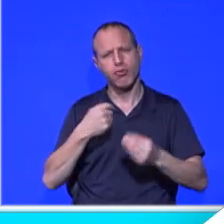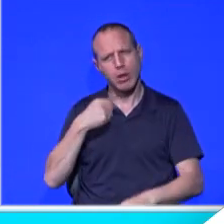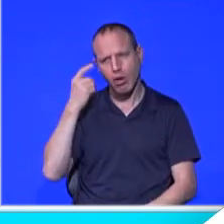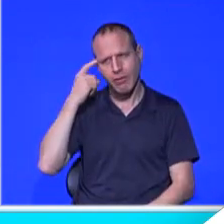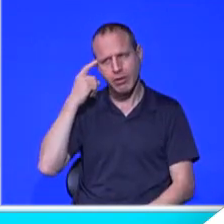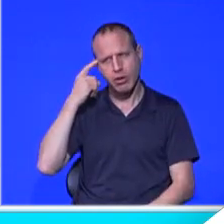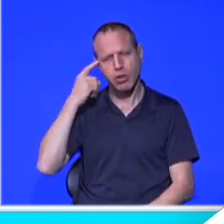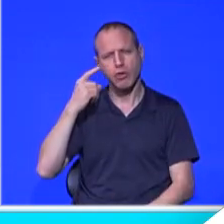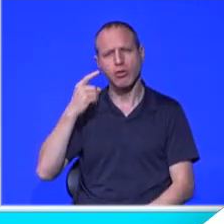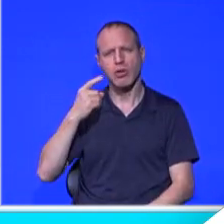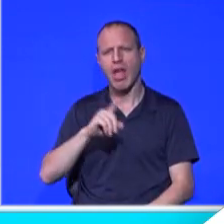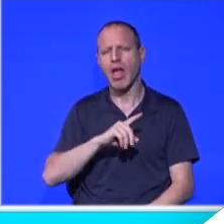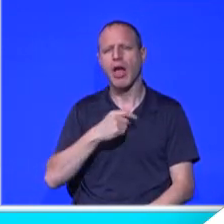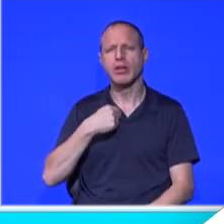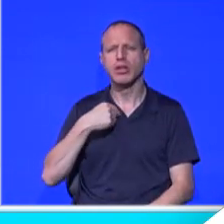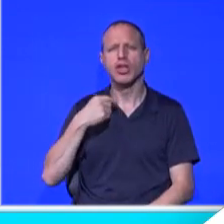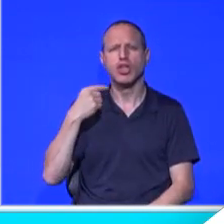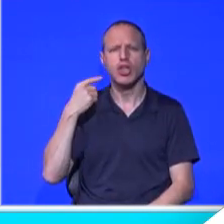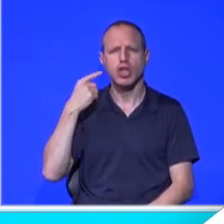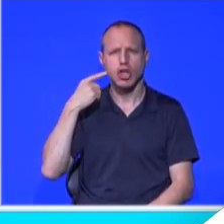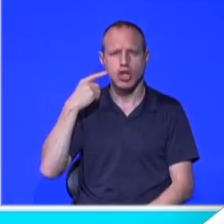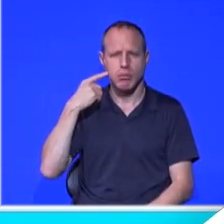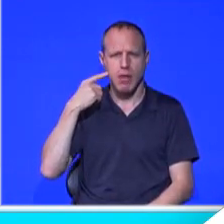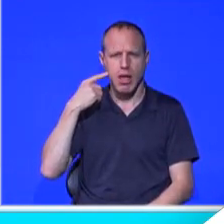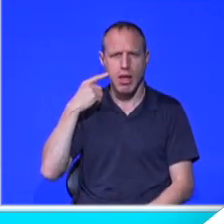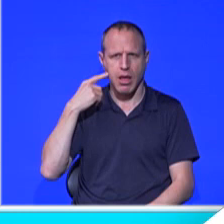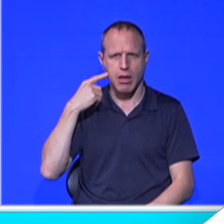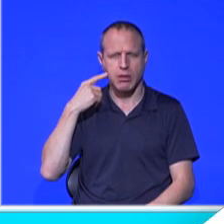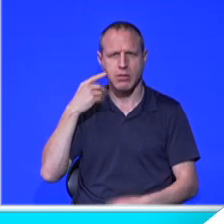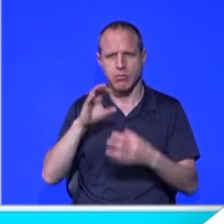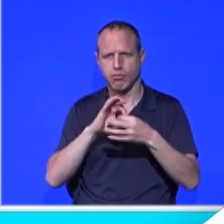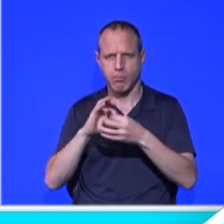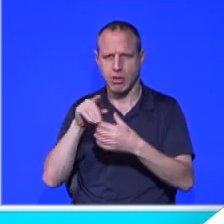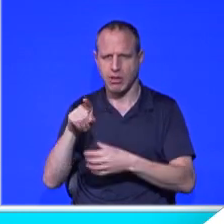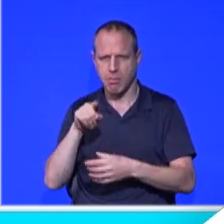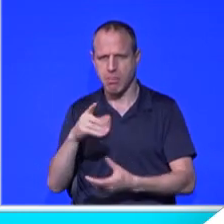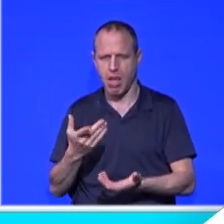פעם אני אשמע, זה את המשפט הזה ממך.